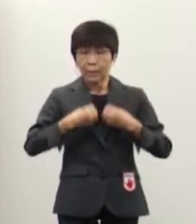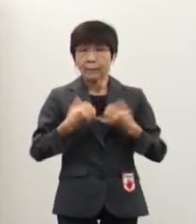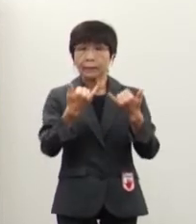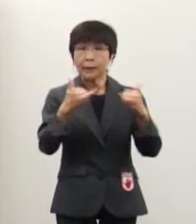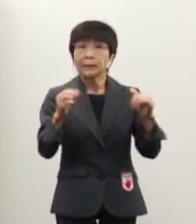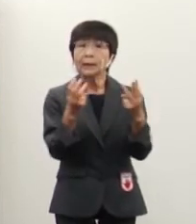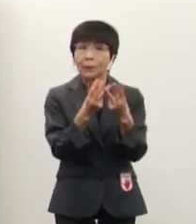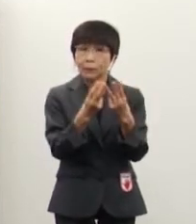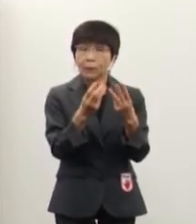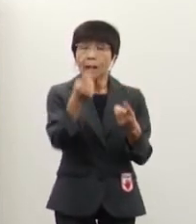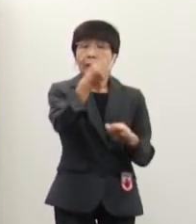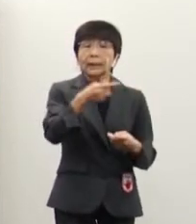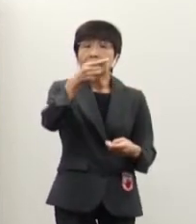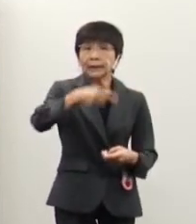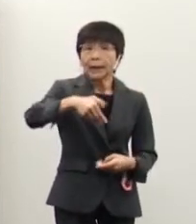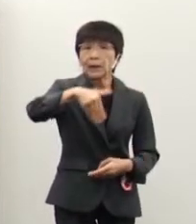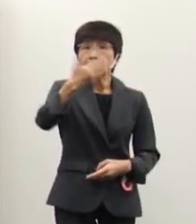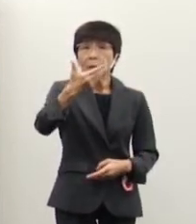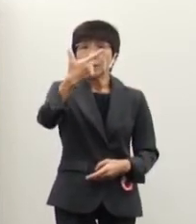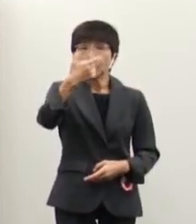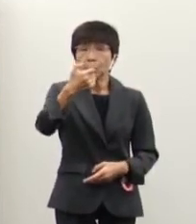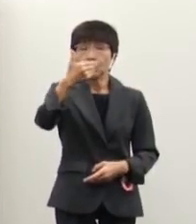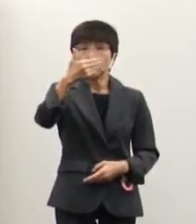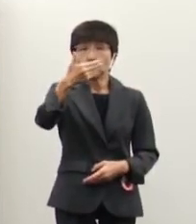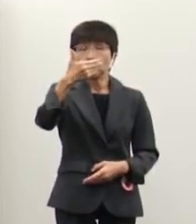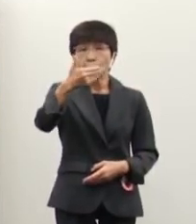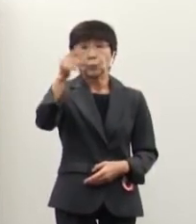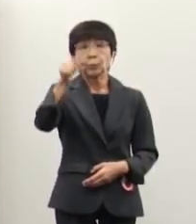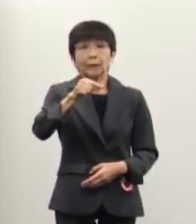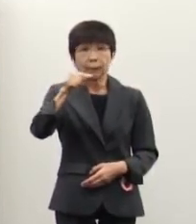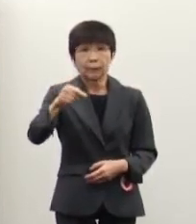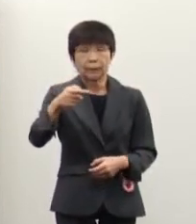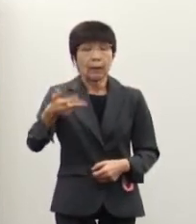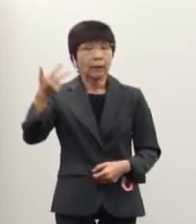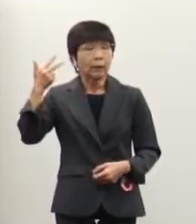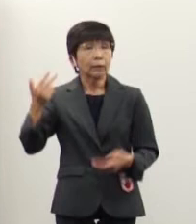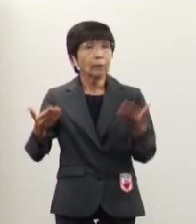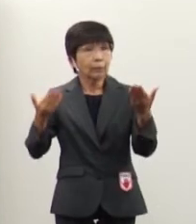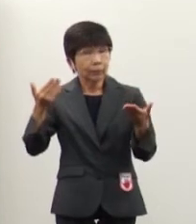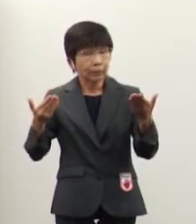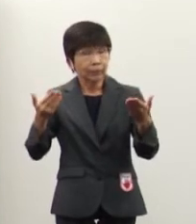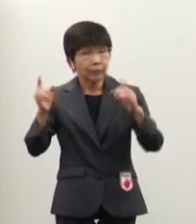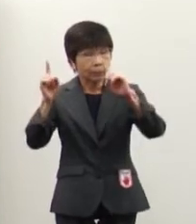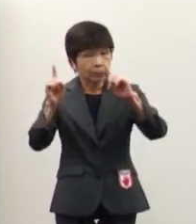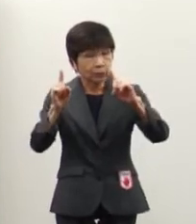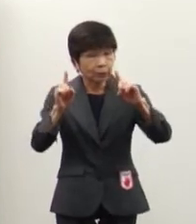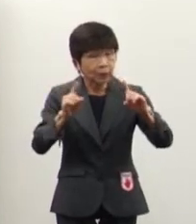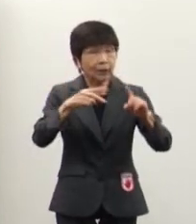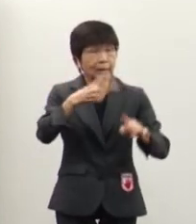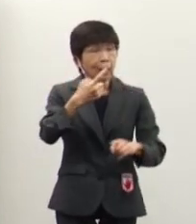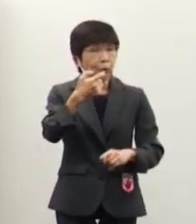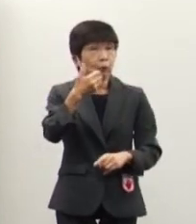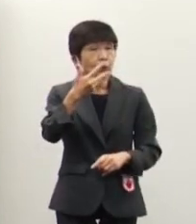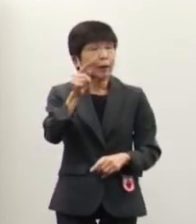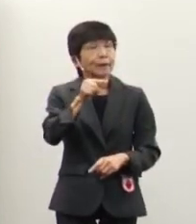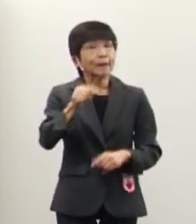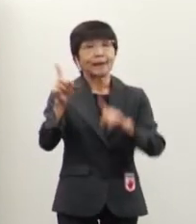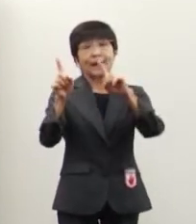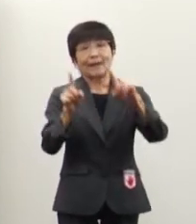は、1469人と、前週と比較いたしまして、258人の減とな